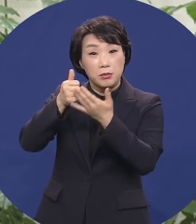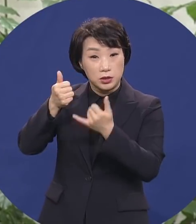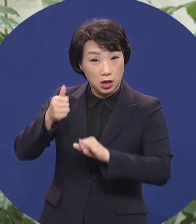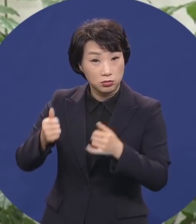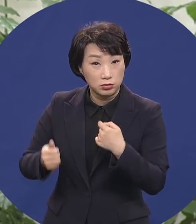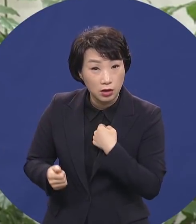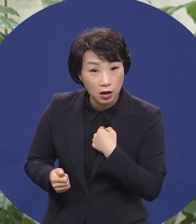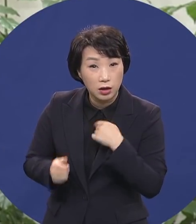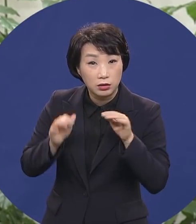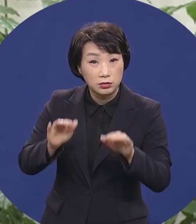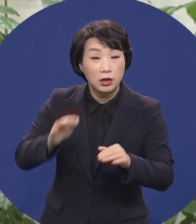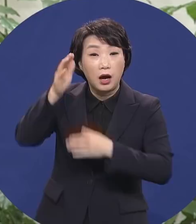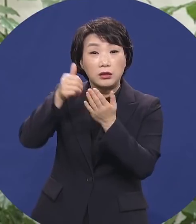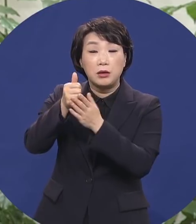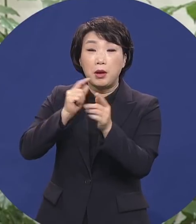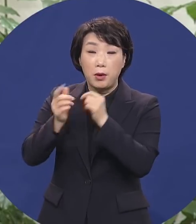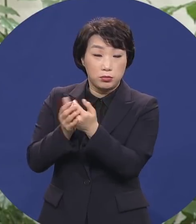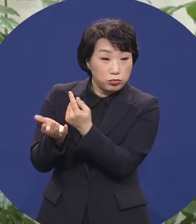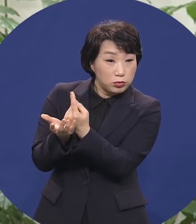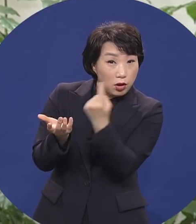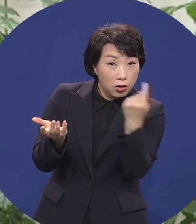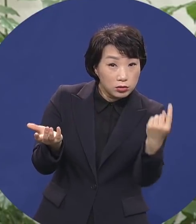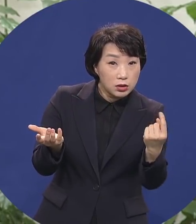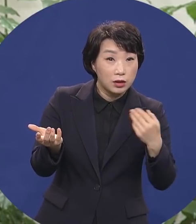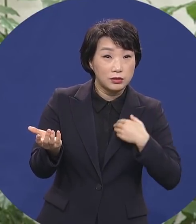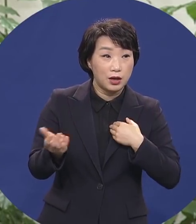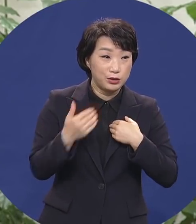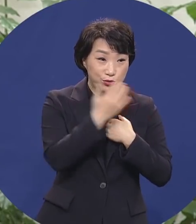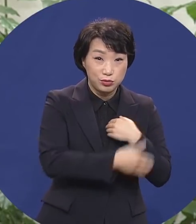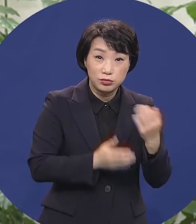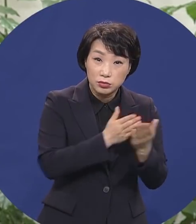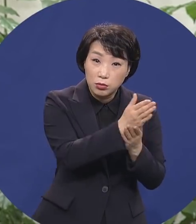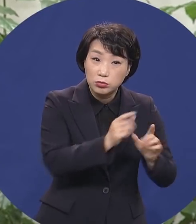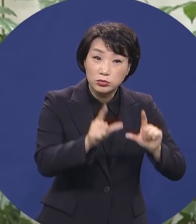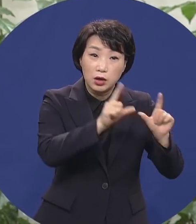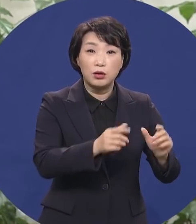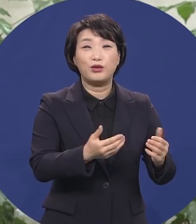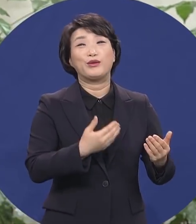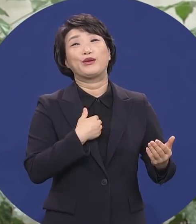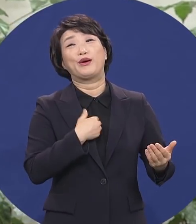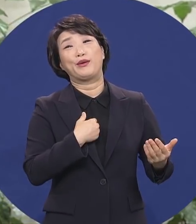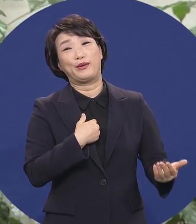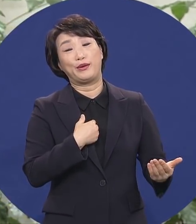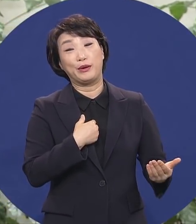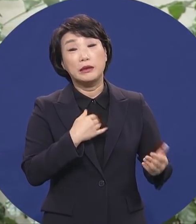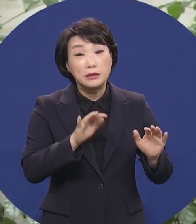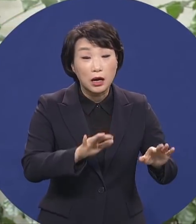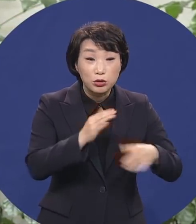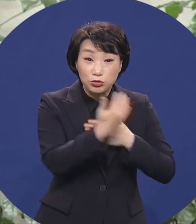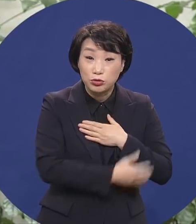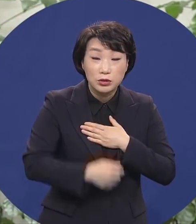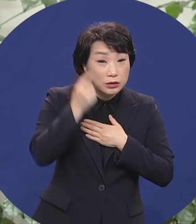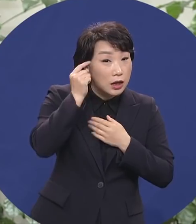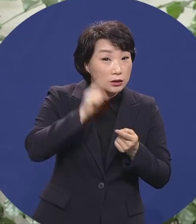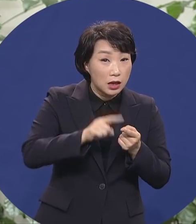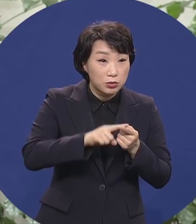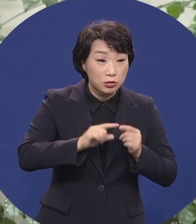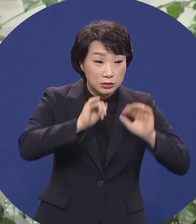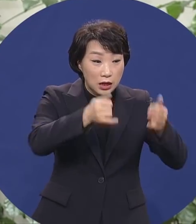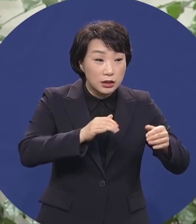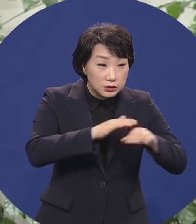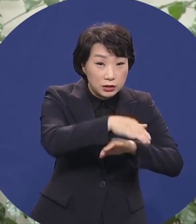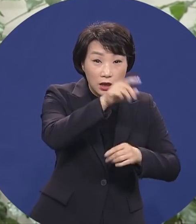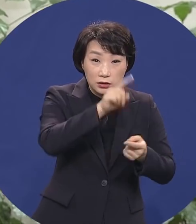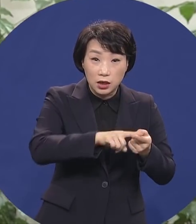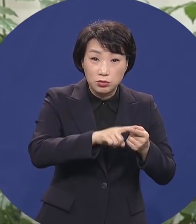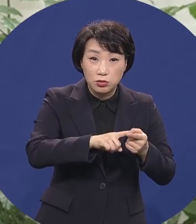어떻게 해서 하나님 말씀을 떠나서 육으로 삽니까? 육신의 생각대로, 이 세상